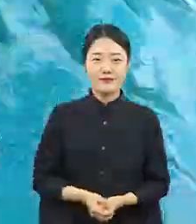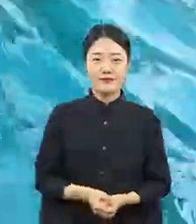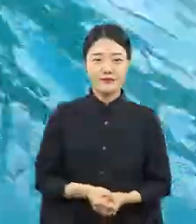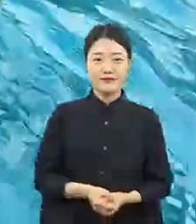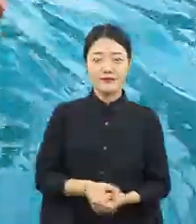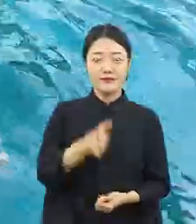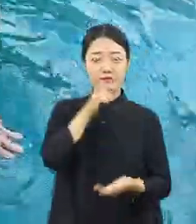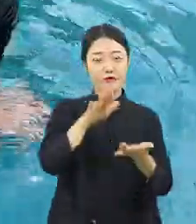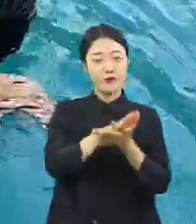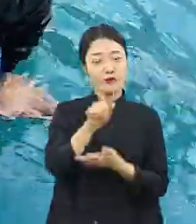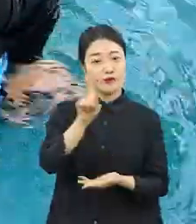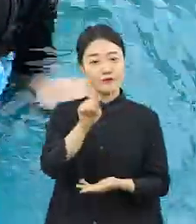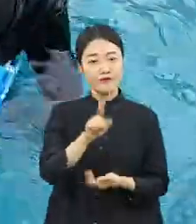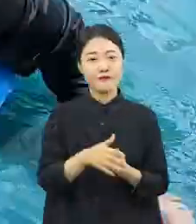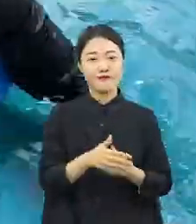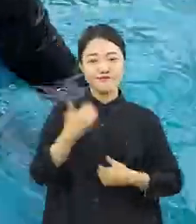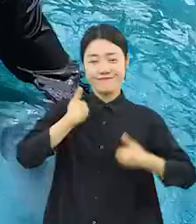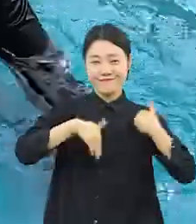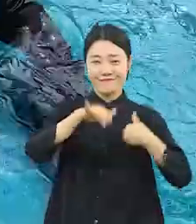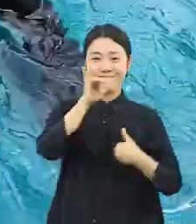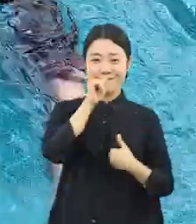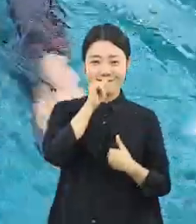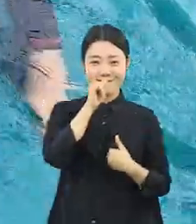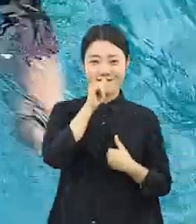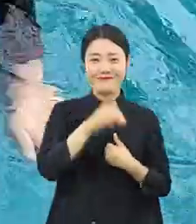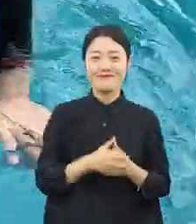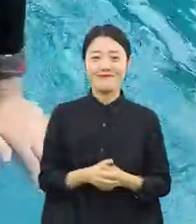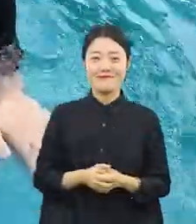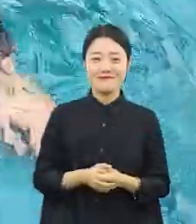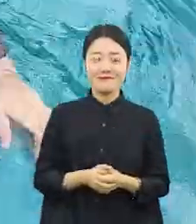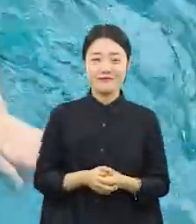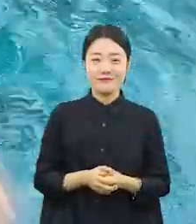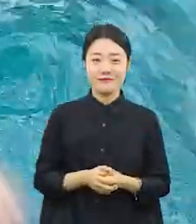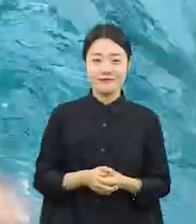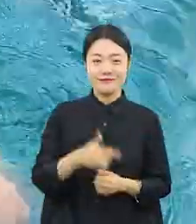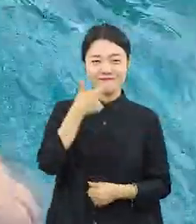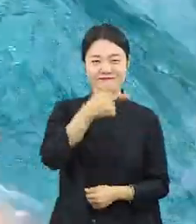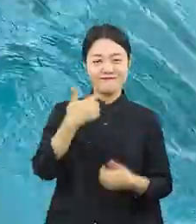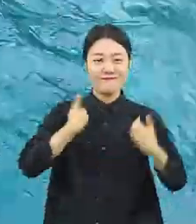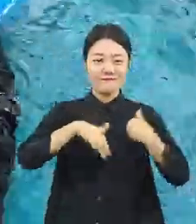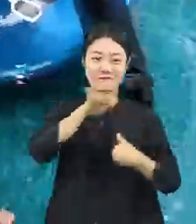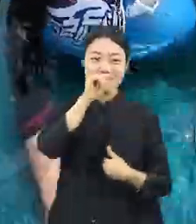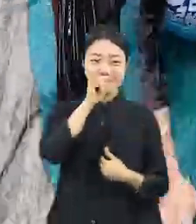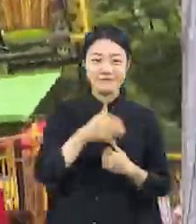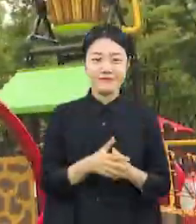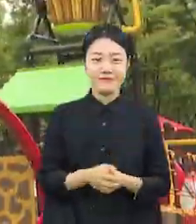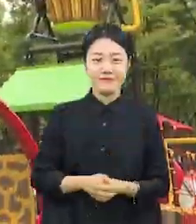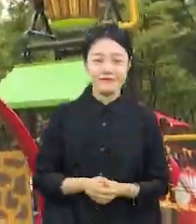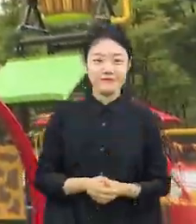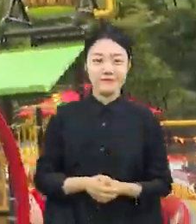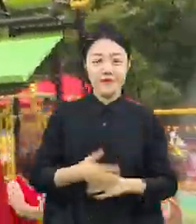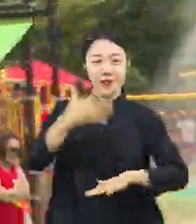하니까 어때요? 재밌어요. 얼마나 재밌어요? 아주 많이요.